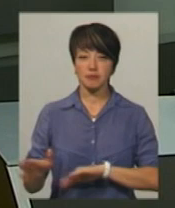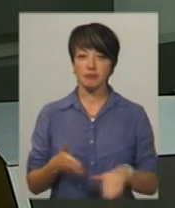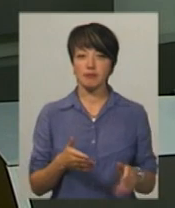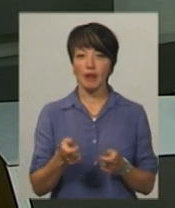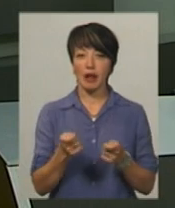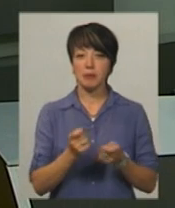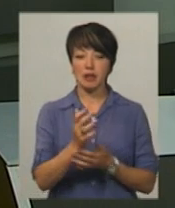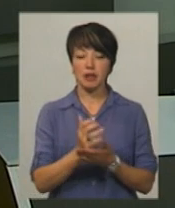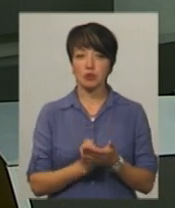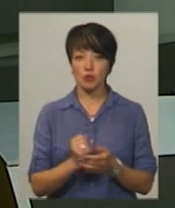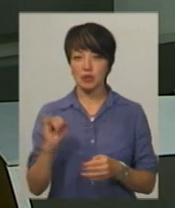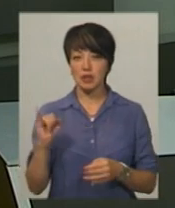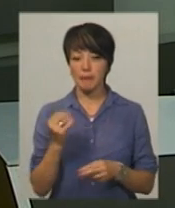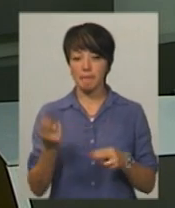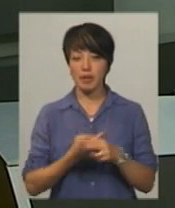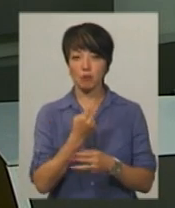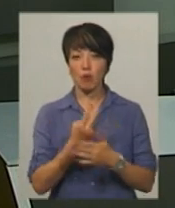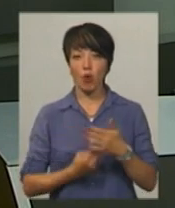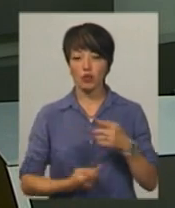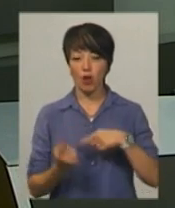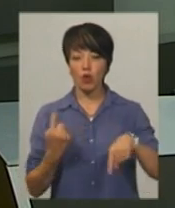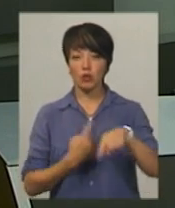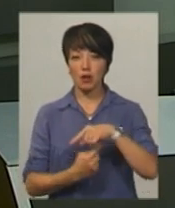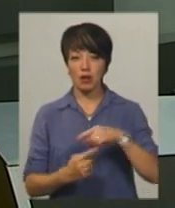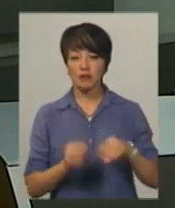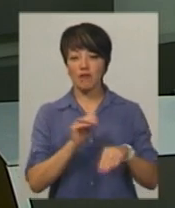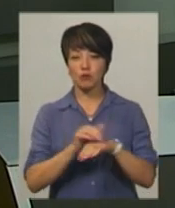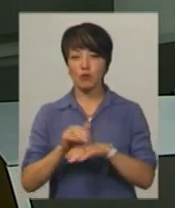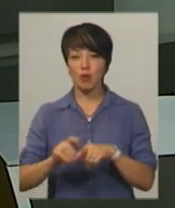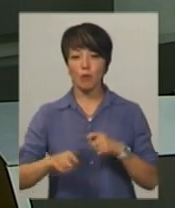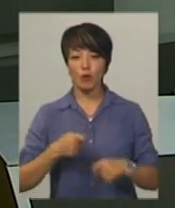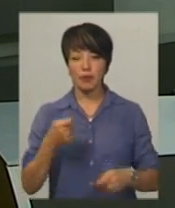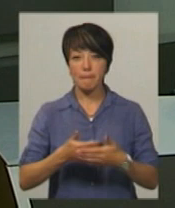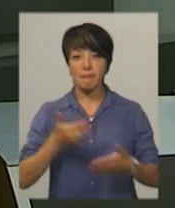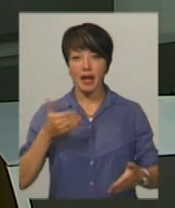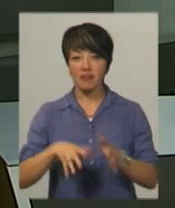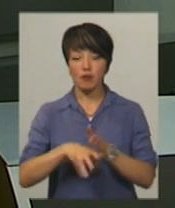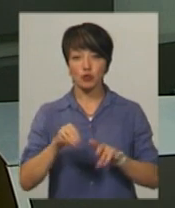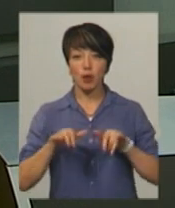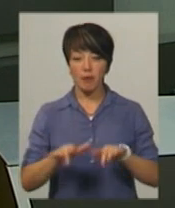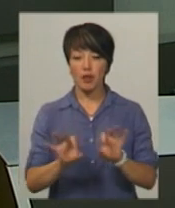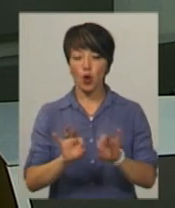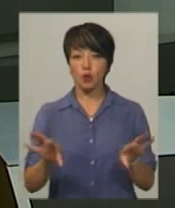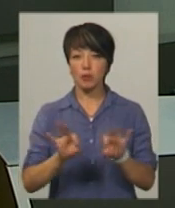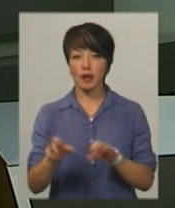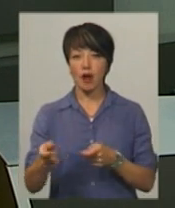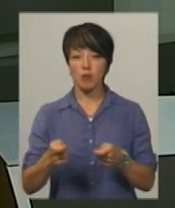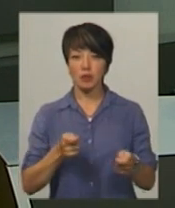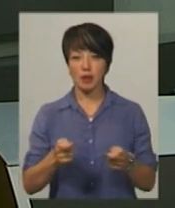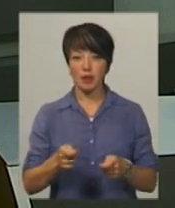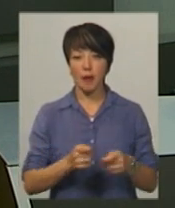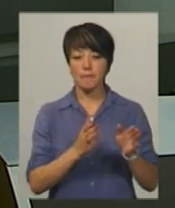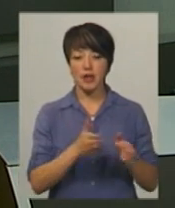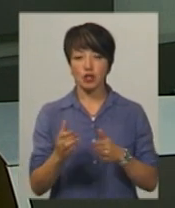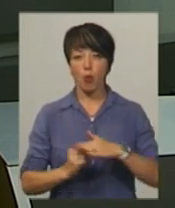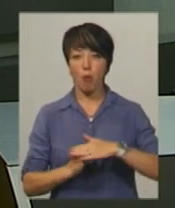Адмінресурс та безпрограшні лотереї. Опора зафіксувала ряд правопорушень стосовно передвиборчої кампанії. Про це розповідає координатор громадянської